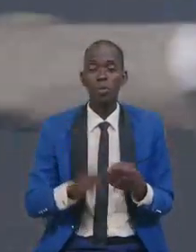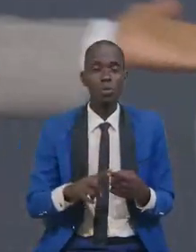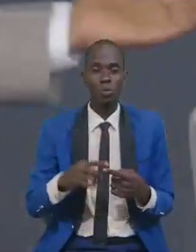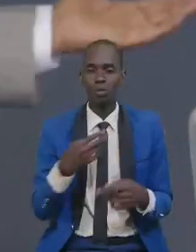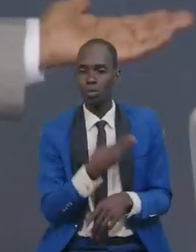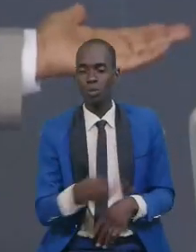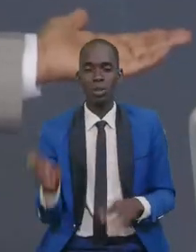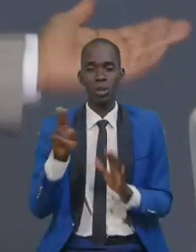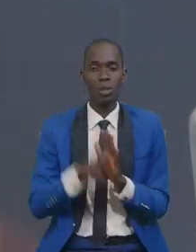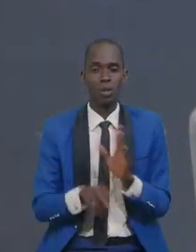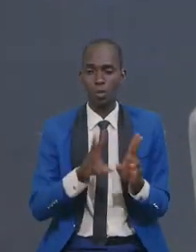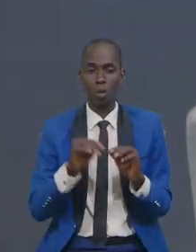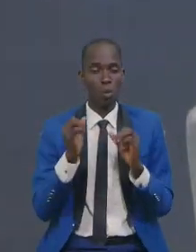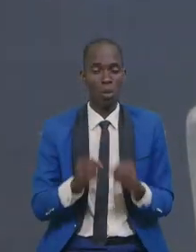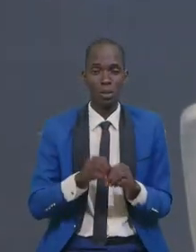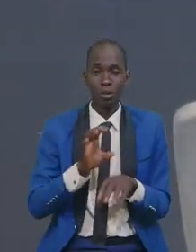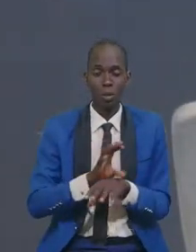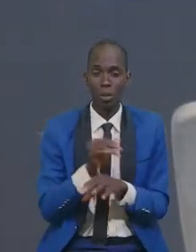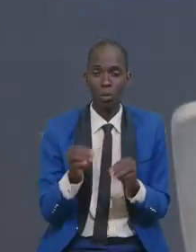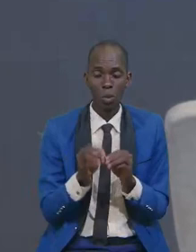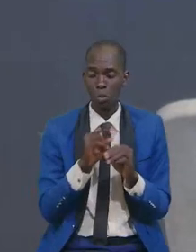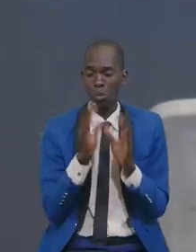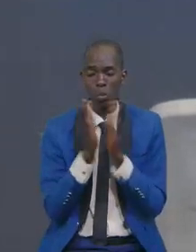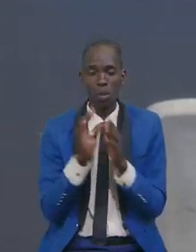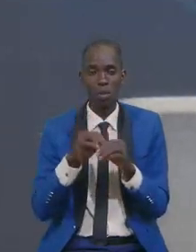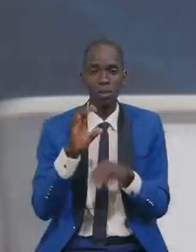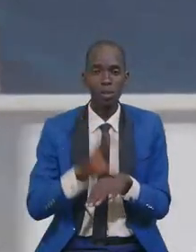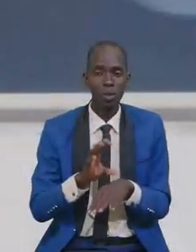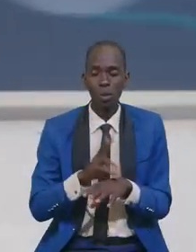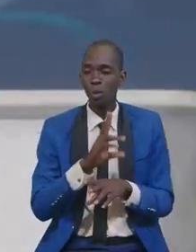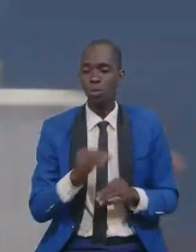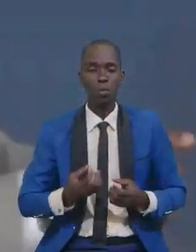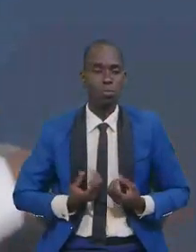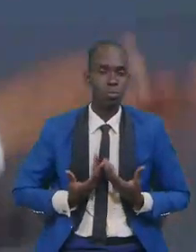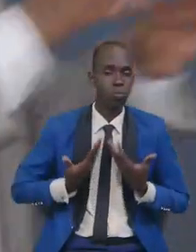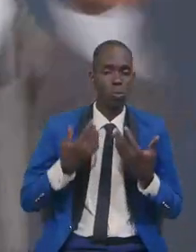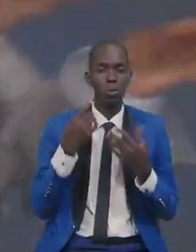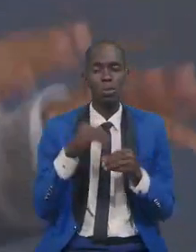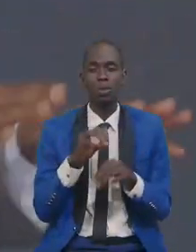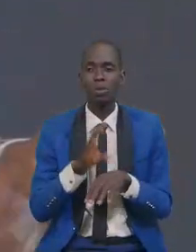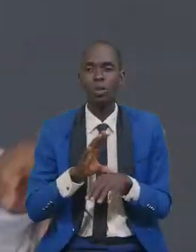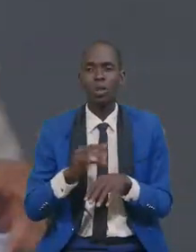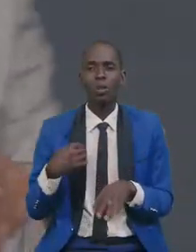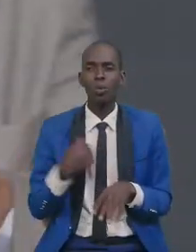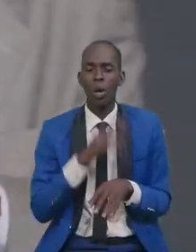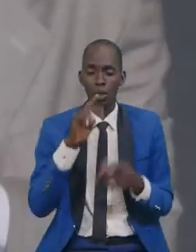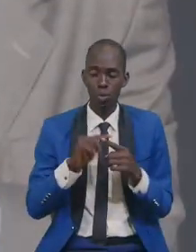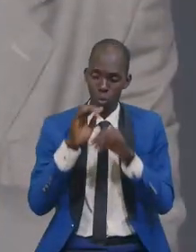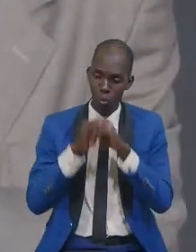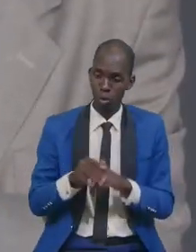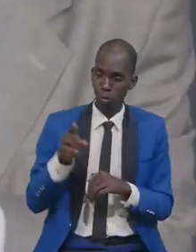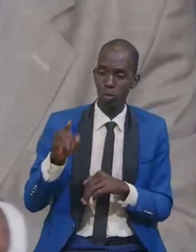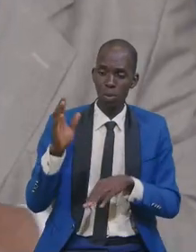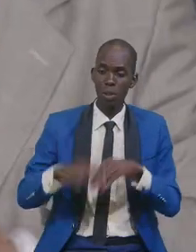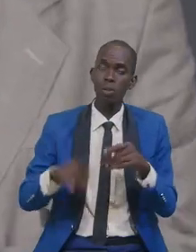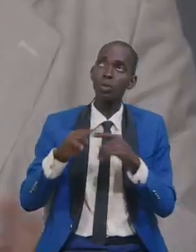à néant, plus de puissance, plus de prière, plus de passion. Et nous devons